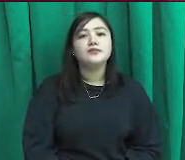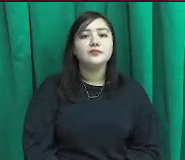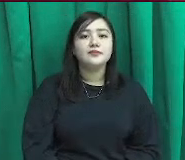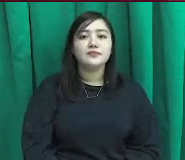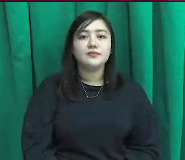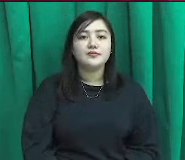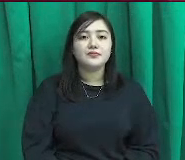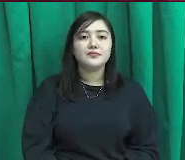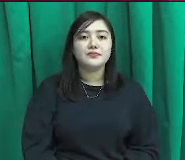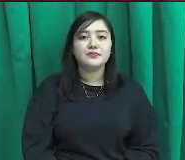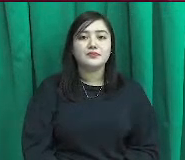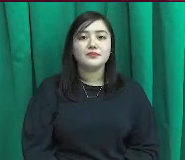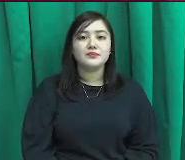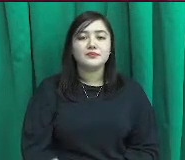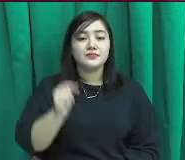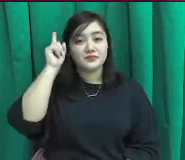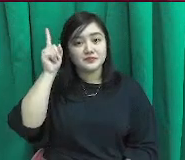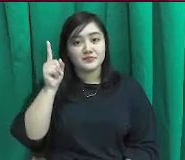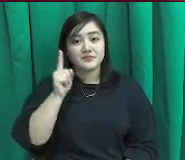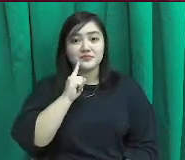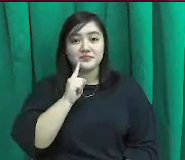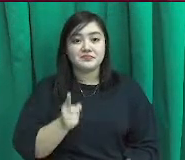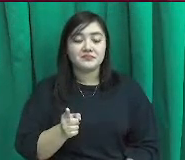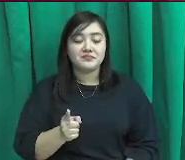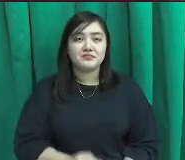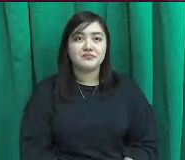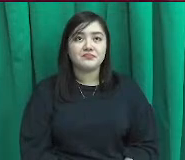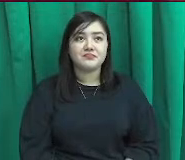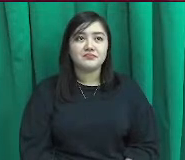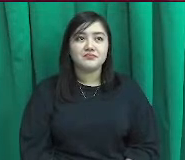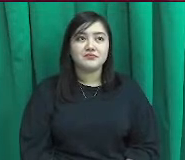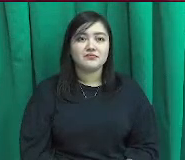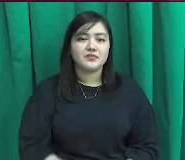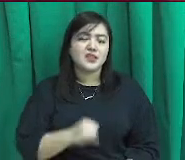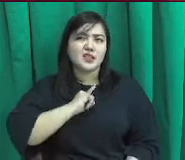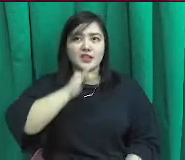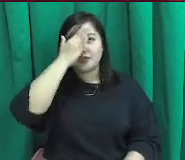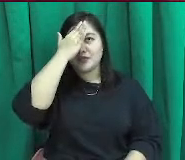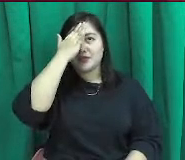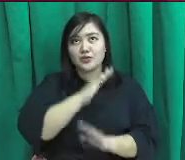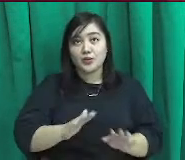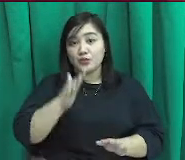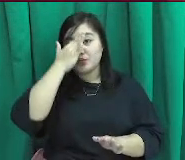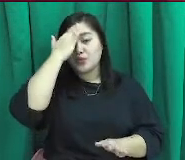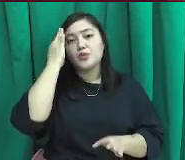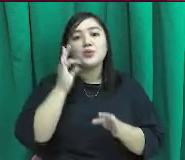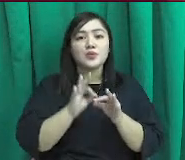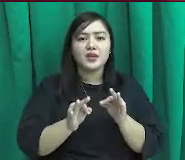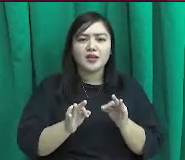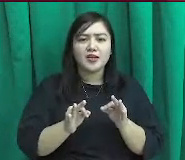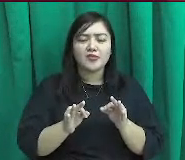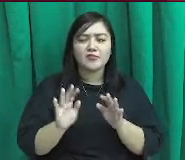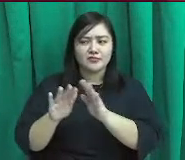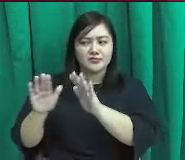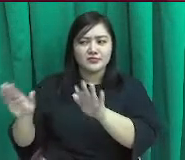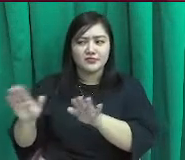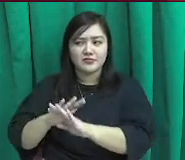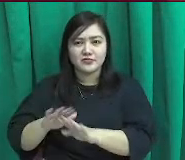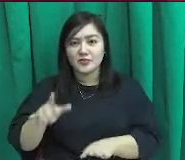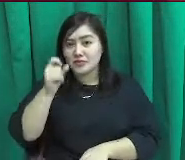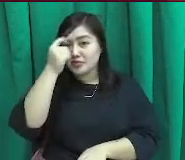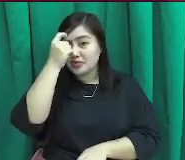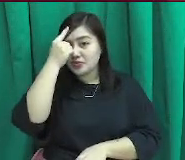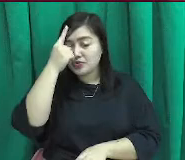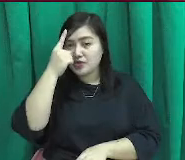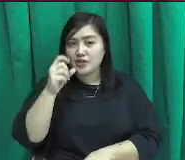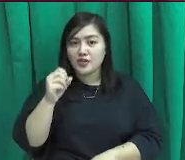lang talagang tanggalin yung bagay na kailangang tanggalin. Mm-hmm. Kaya humahaba and yun, sir, yung akin. Hindi ko